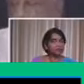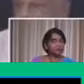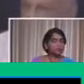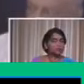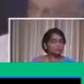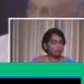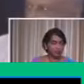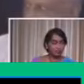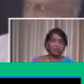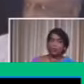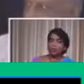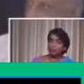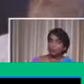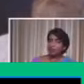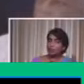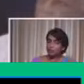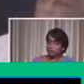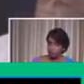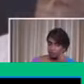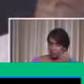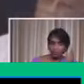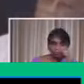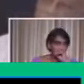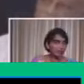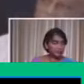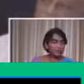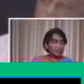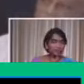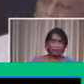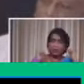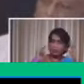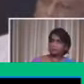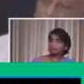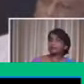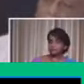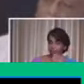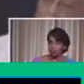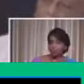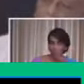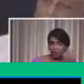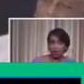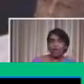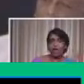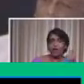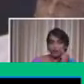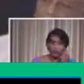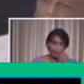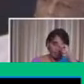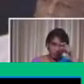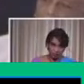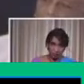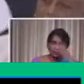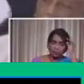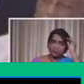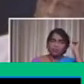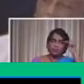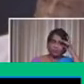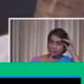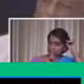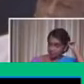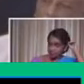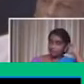කරන්න. තමන්ට බාර දුන්නොත් මාස 6කින් රට යථා තත්ත්වයට පත් කරන බවට අනුර කුමා දිසානායක මන්ත්‍රීතුමා ප්‍රකාශ